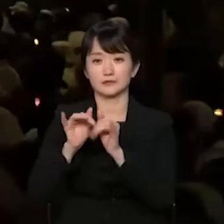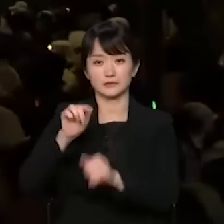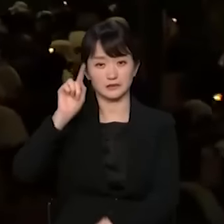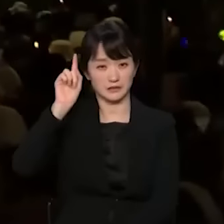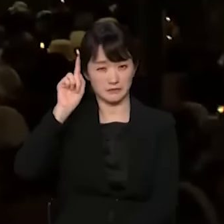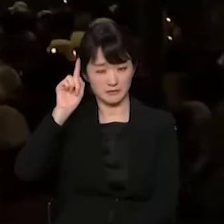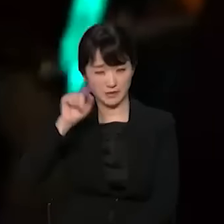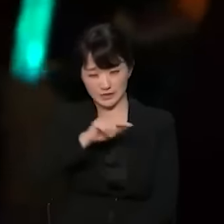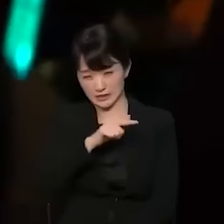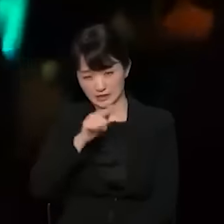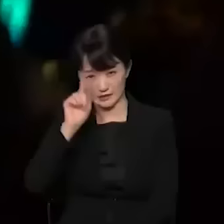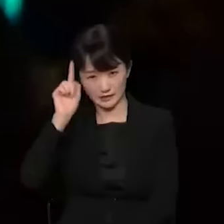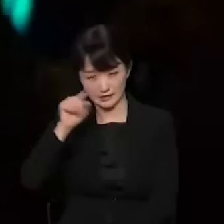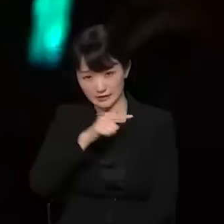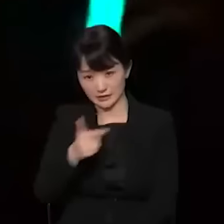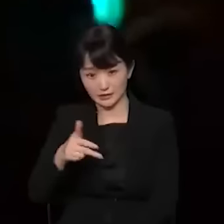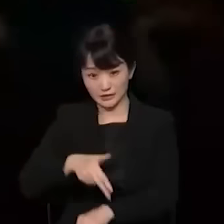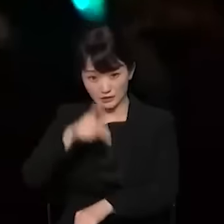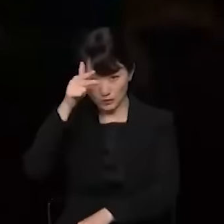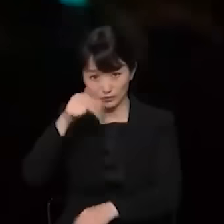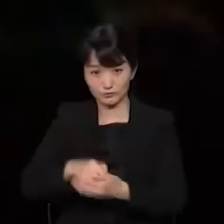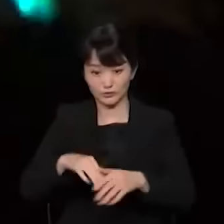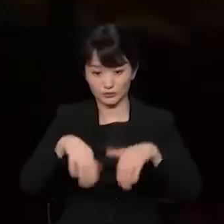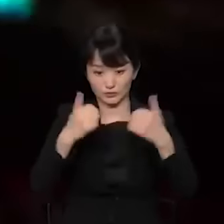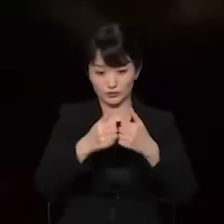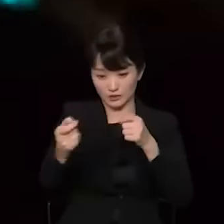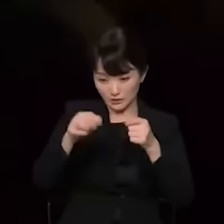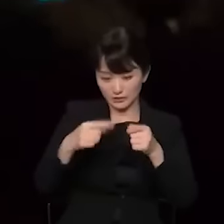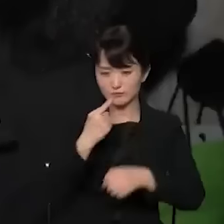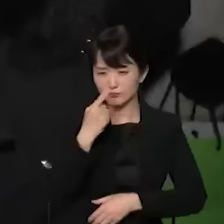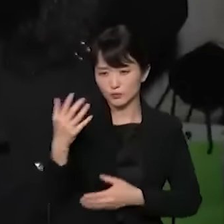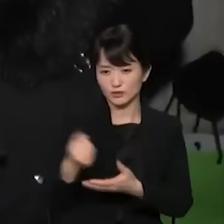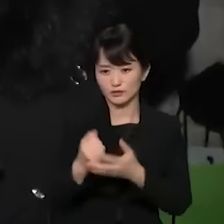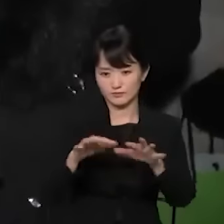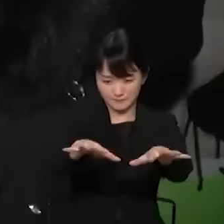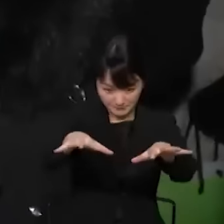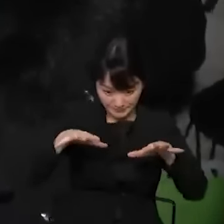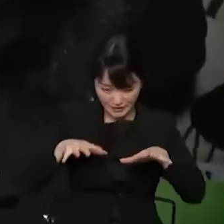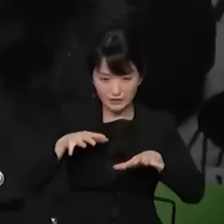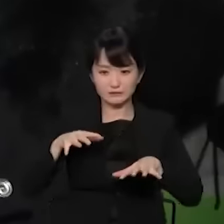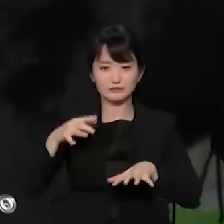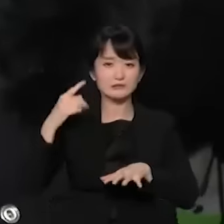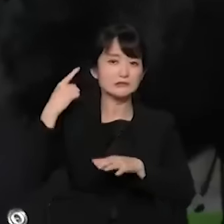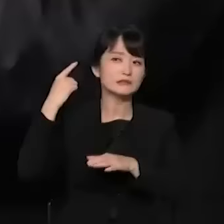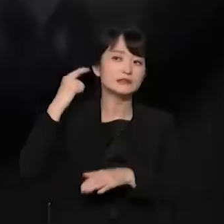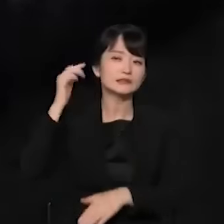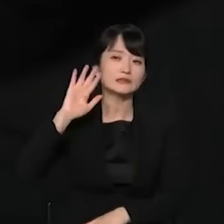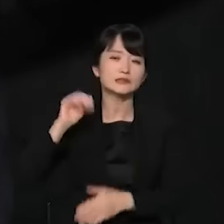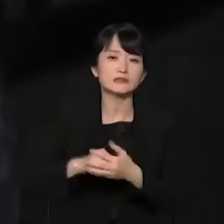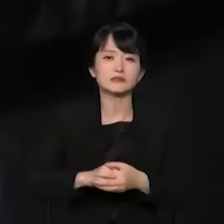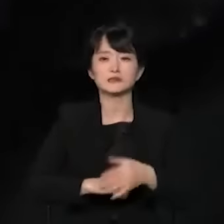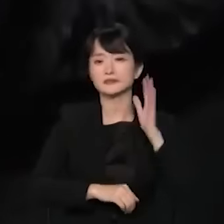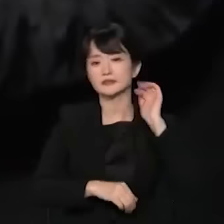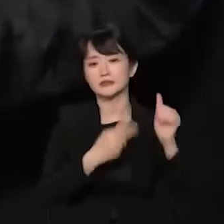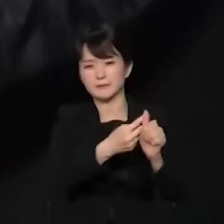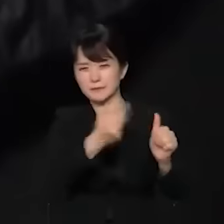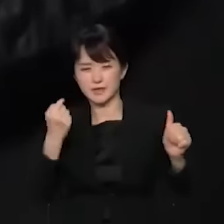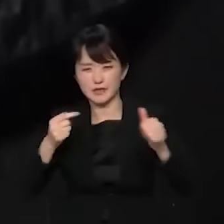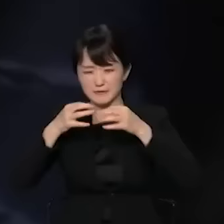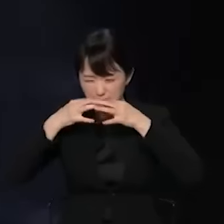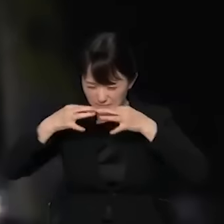저녁 7시 국회 앞에서 촛불을 들기로 했습니다. 더 이상 듣지 않을 줄 알았던 대통령을 탄핵하라는